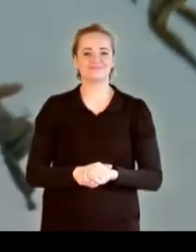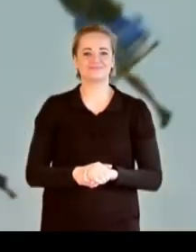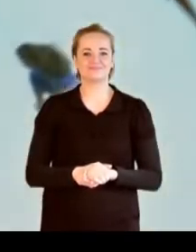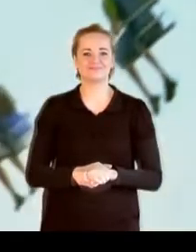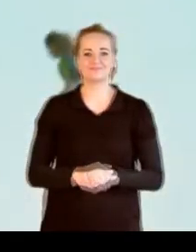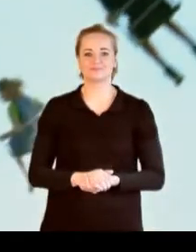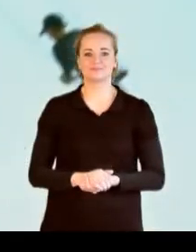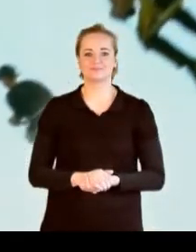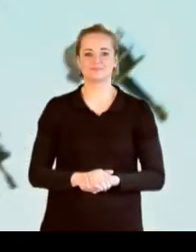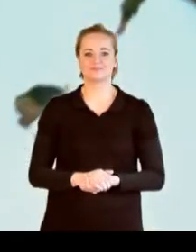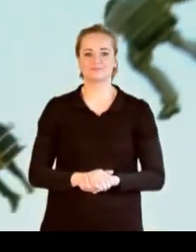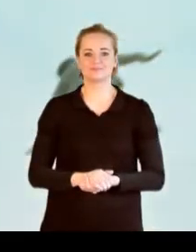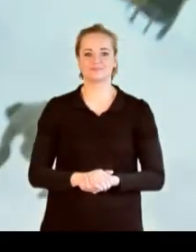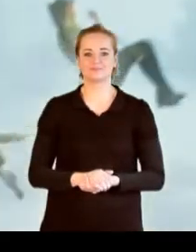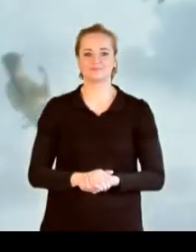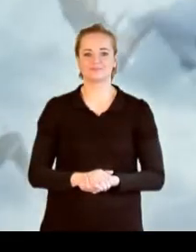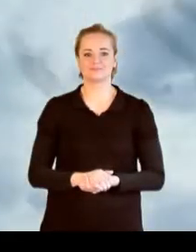paukščiai.